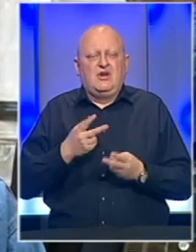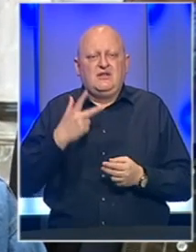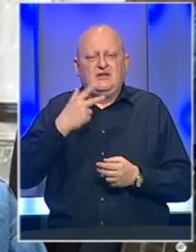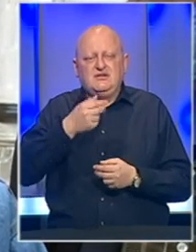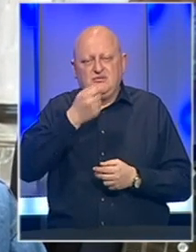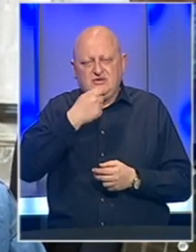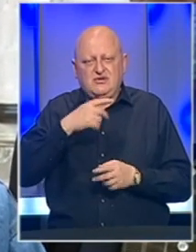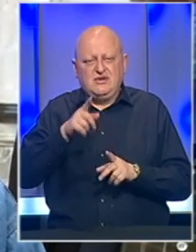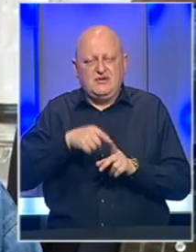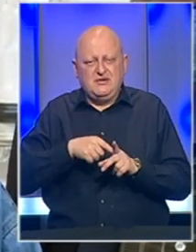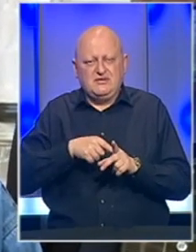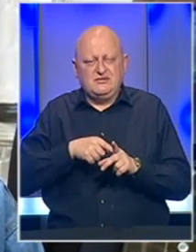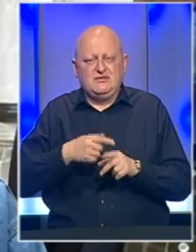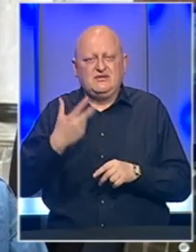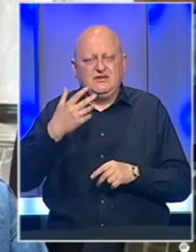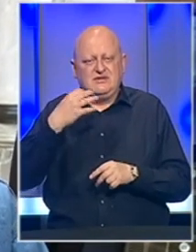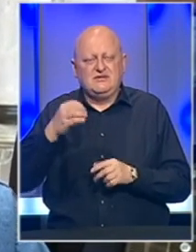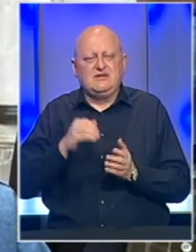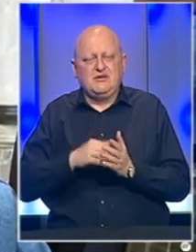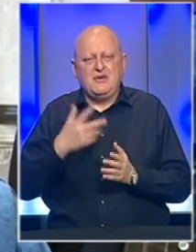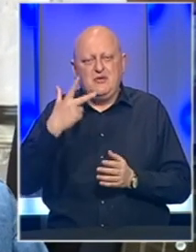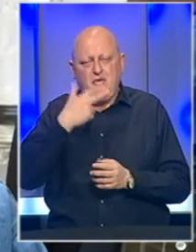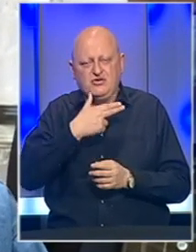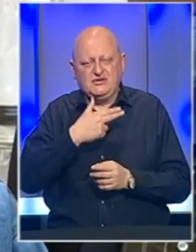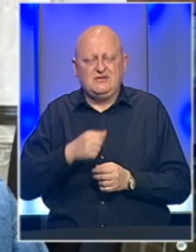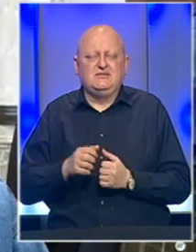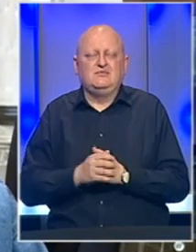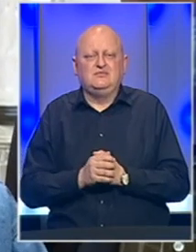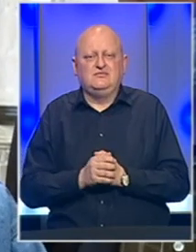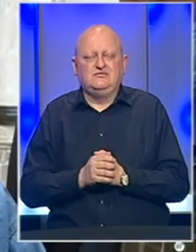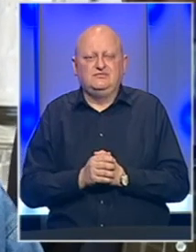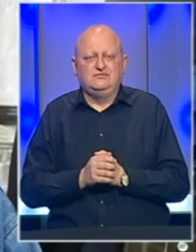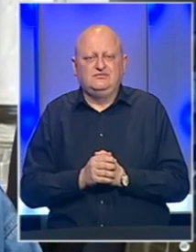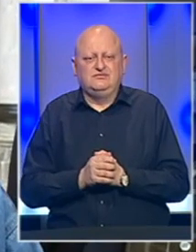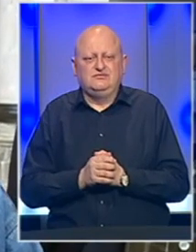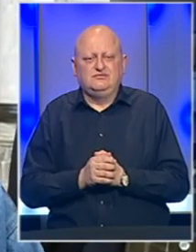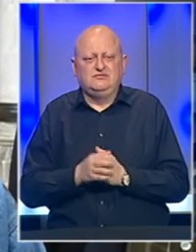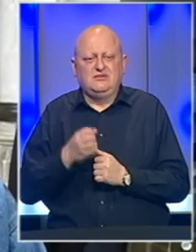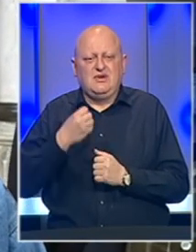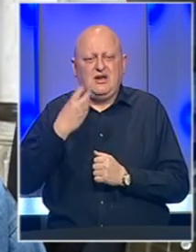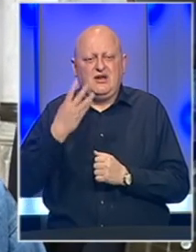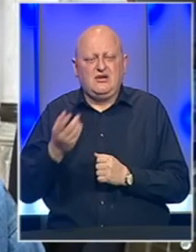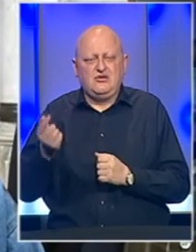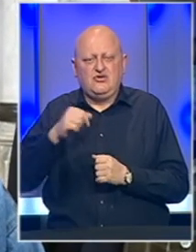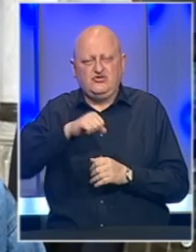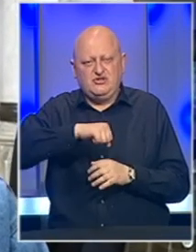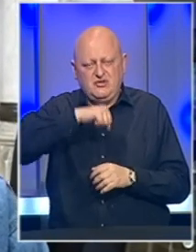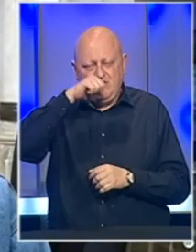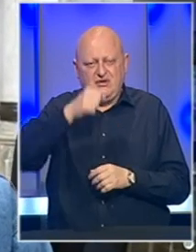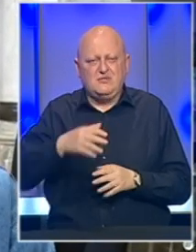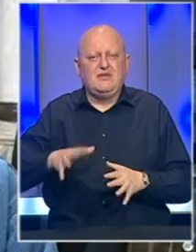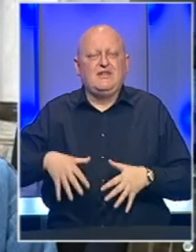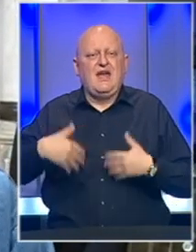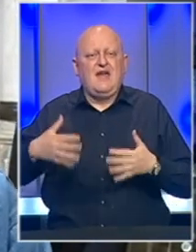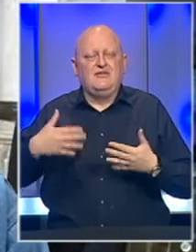ispostimo Ramazan, taj mjesec, 30 dana treba ispostiti. I onda kad je dođe Bajram, najveseliji